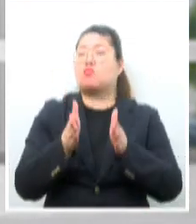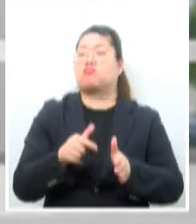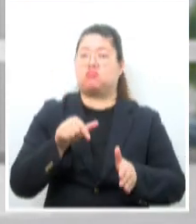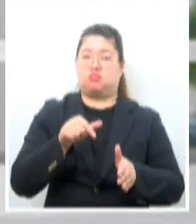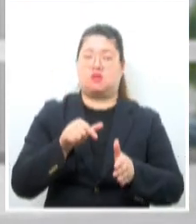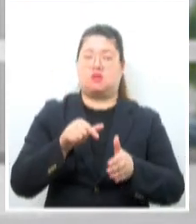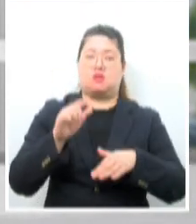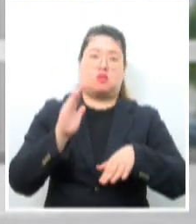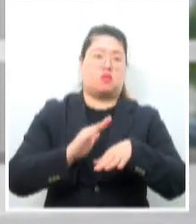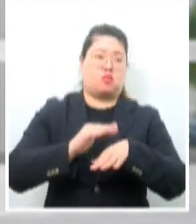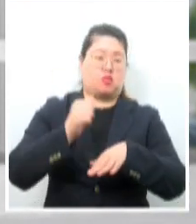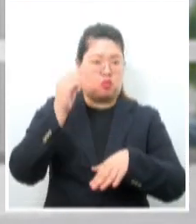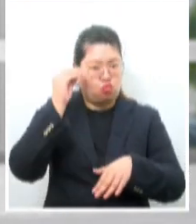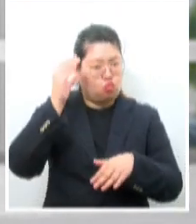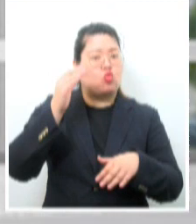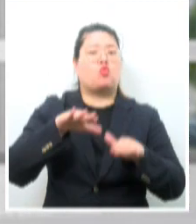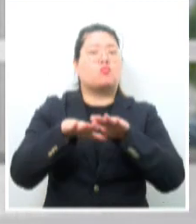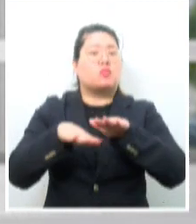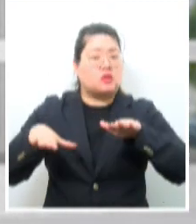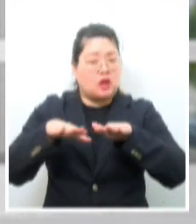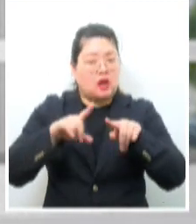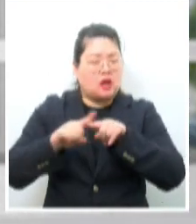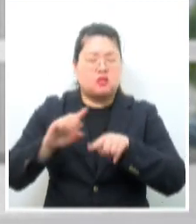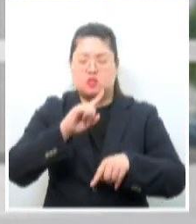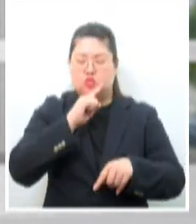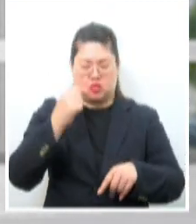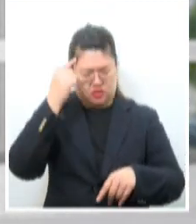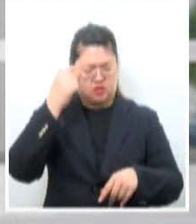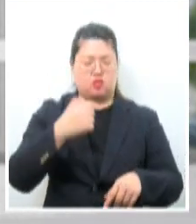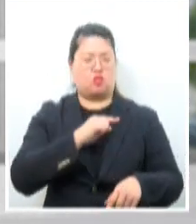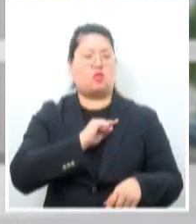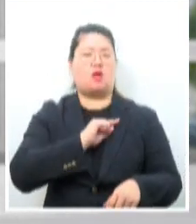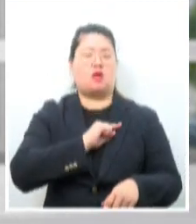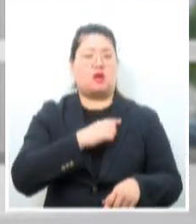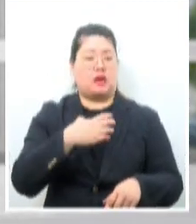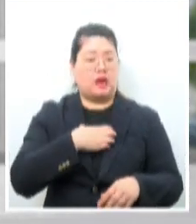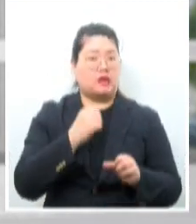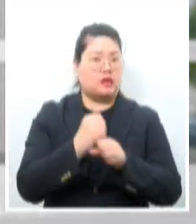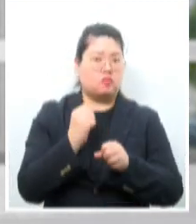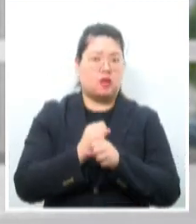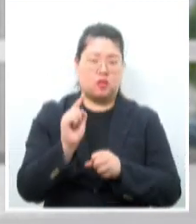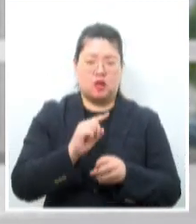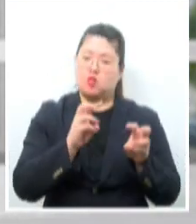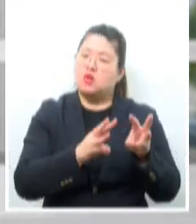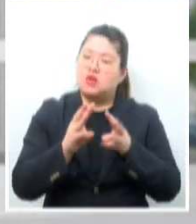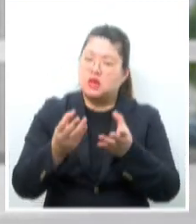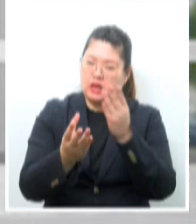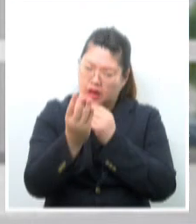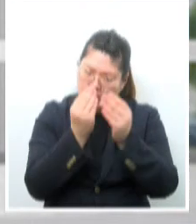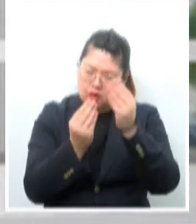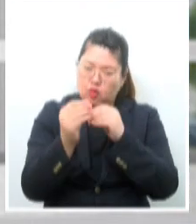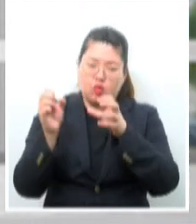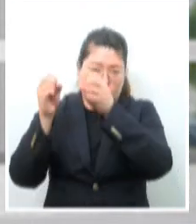าเพิ่มได้จากต้นทุนที่ตัวเองมีเมื่อไหร่ก็ตามที่ผู้เรียนรู้ว่าตนเองมีต้นทุนอย่างไรผู้เรียนจะสามารถกำหนดวิธีการเรียนรู้รวมถึงคุ